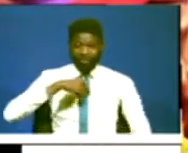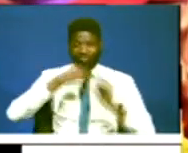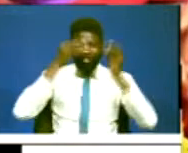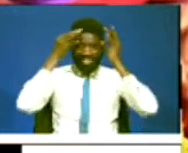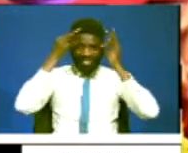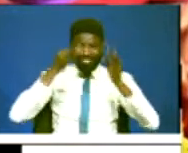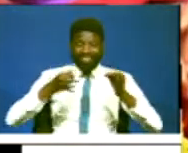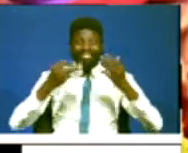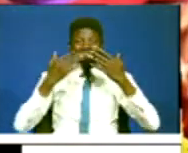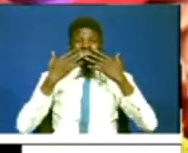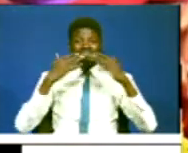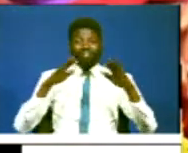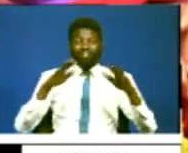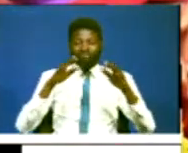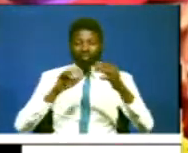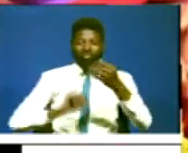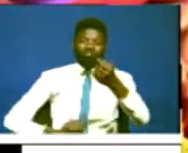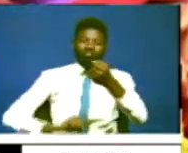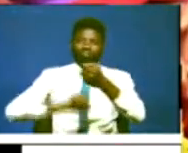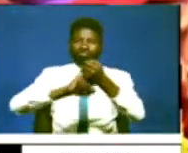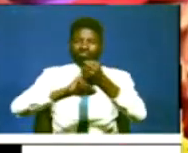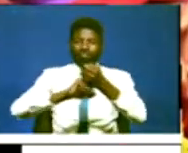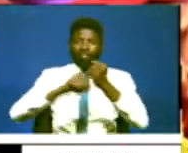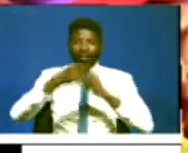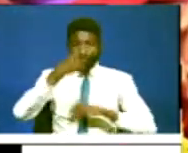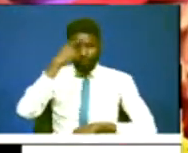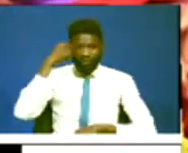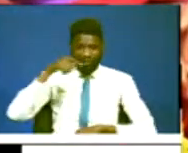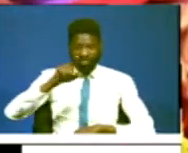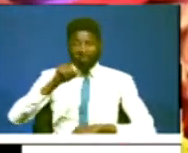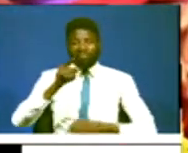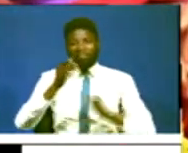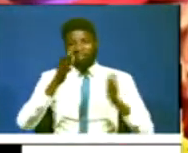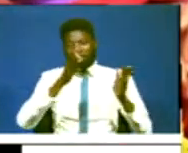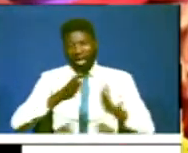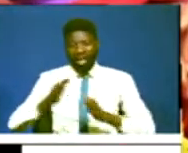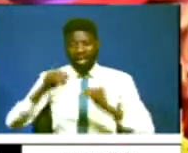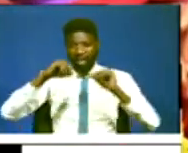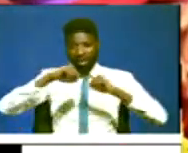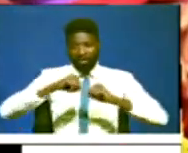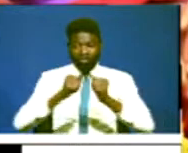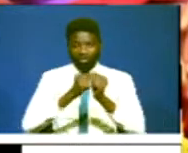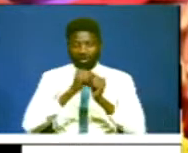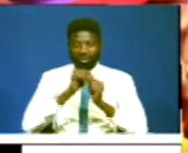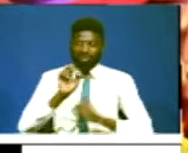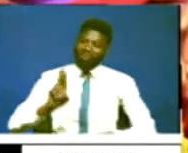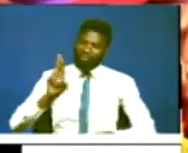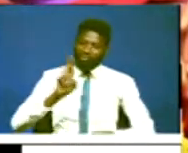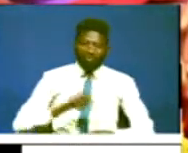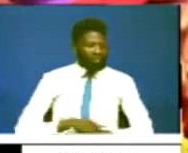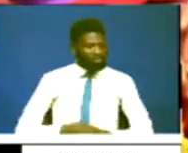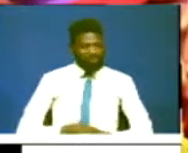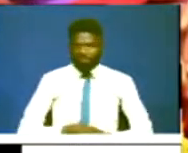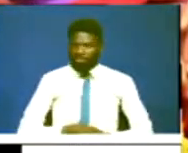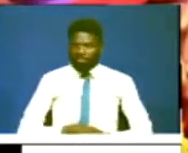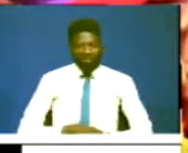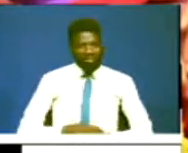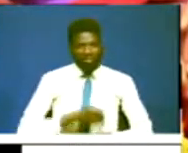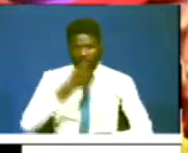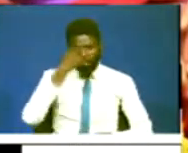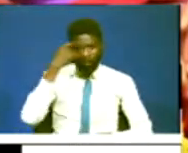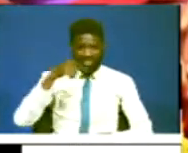you, not because you had an arrangement with Uhuru Kenyatta, no. Not because you are, no,